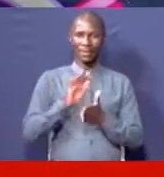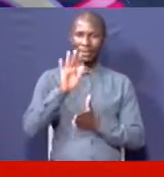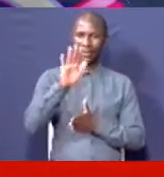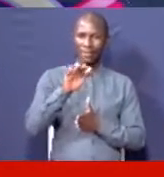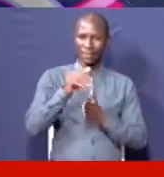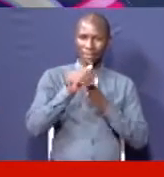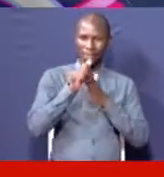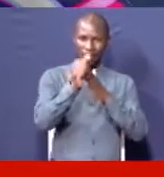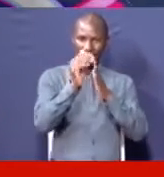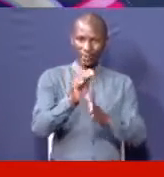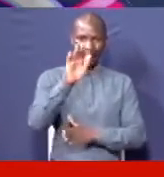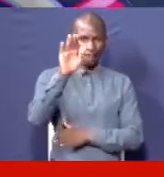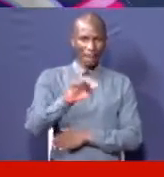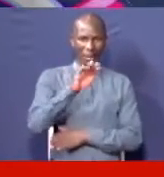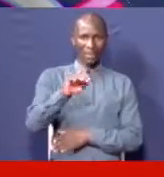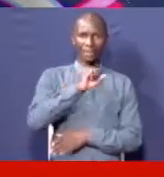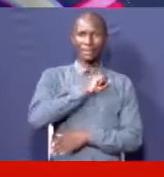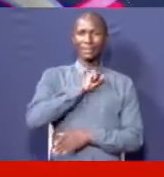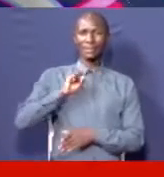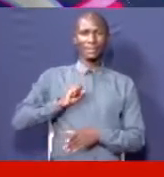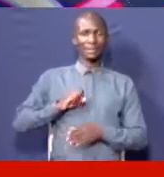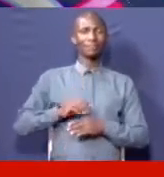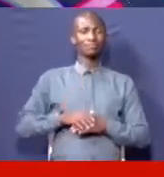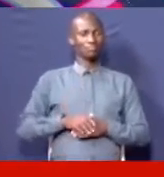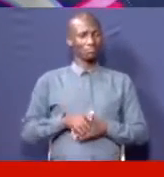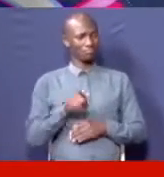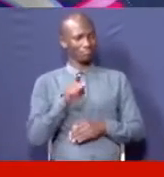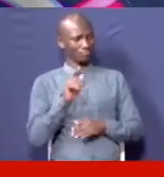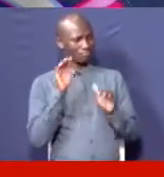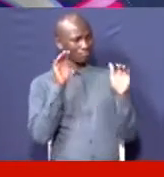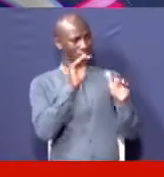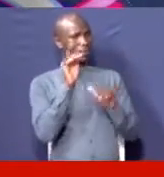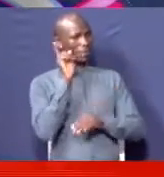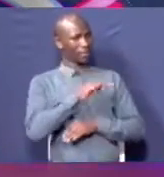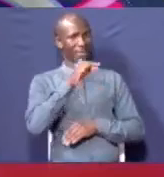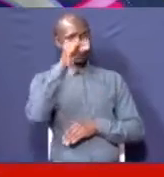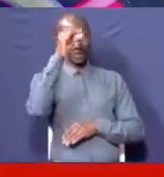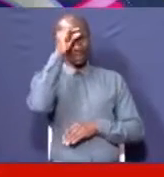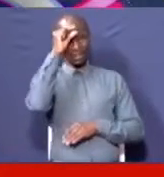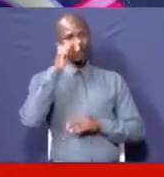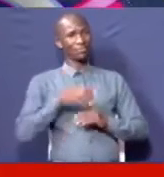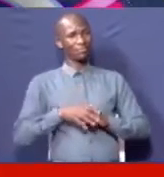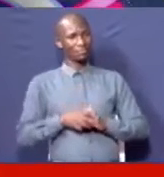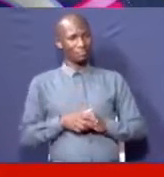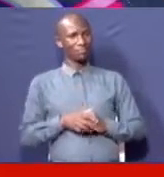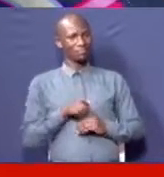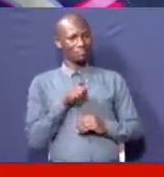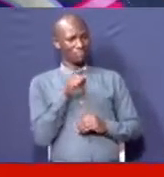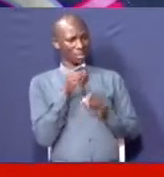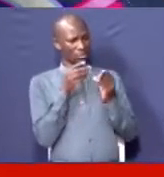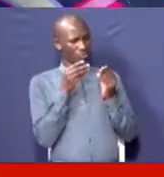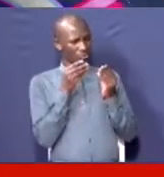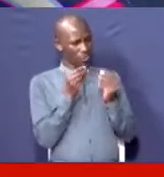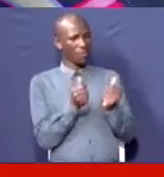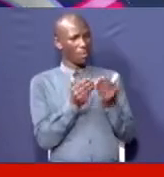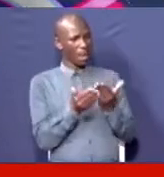Atongo indini wa mbunge ya seni ya tima avikia kwethe wa majumi ya ukolio. Kwisilikali kithikana ni avikia kuthini kia ene. Ndina